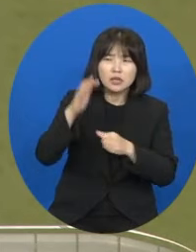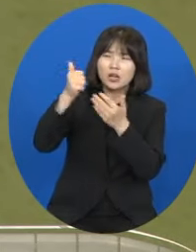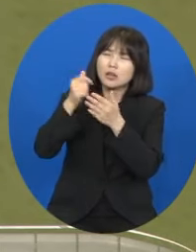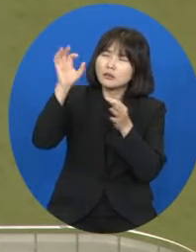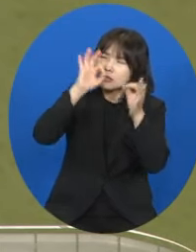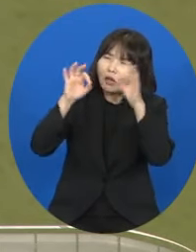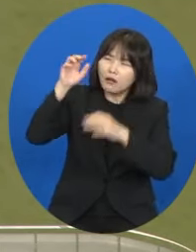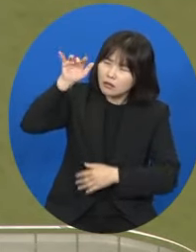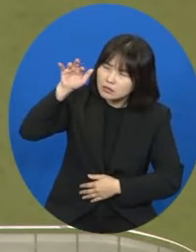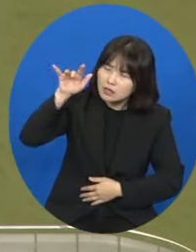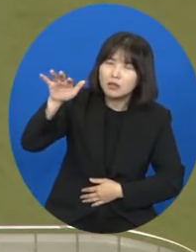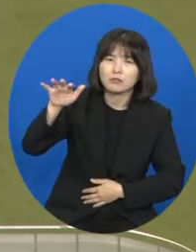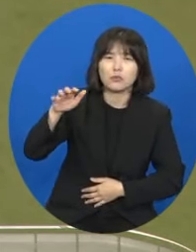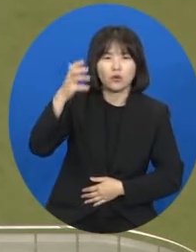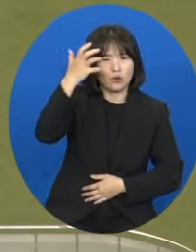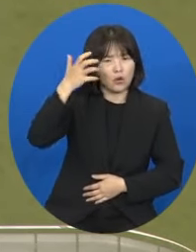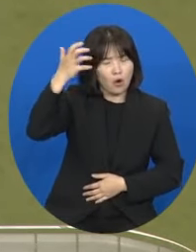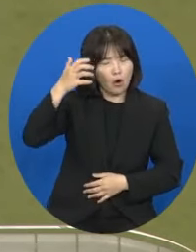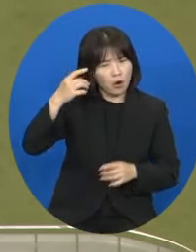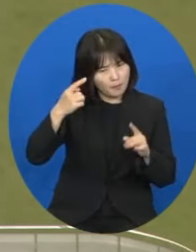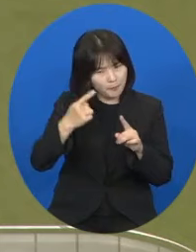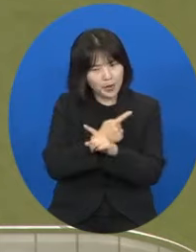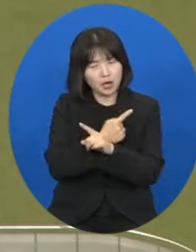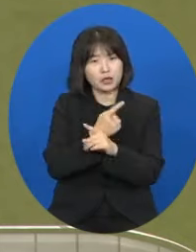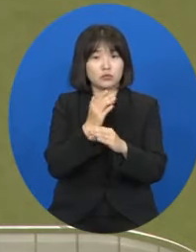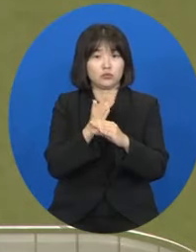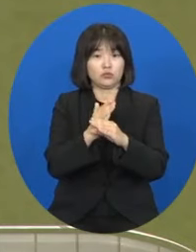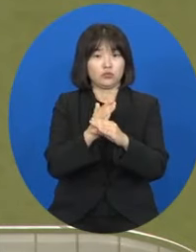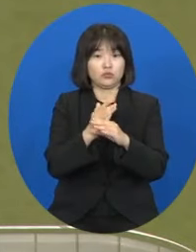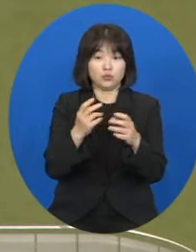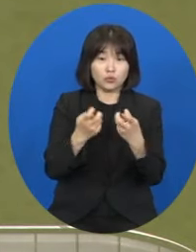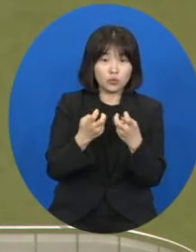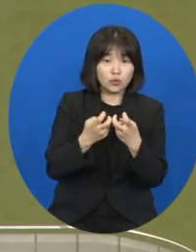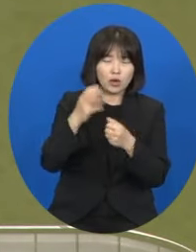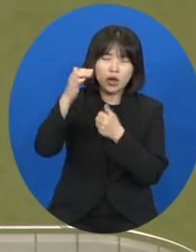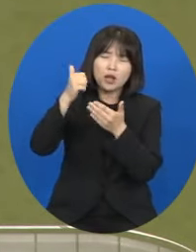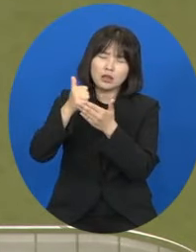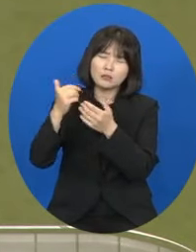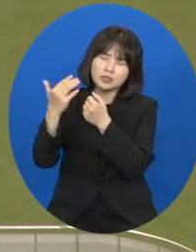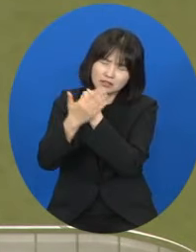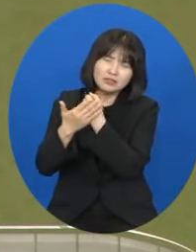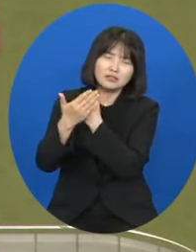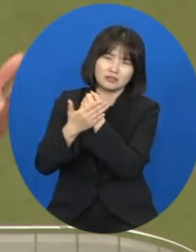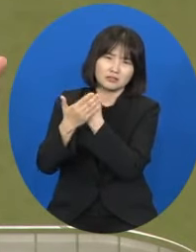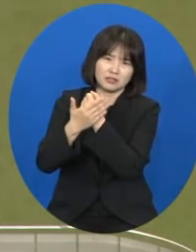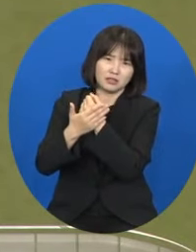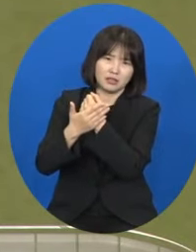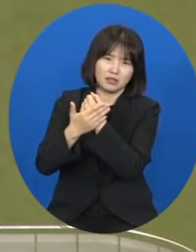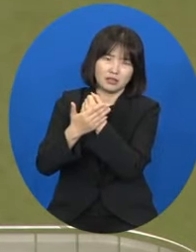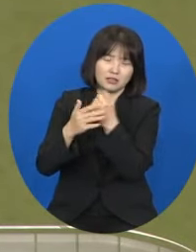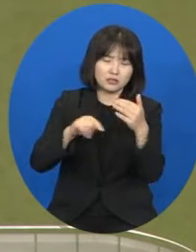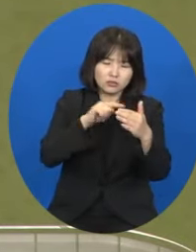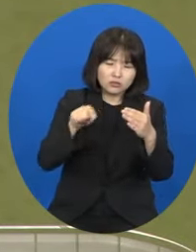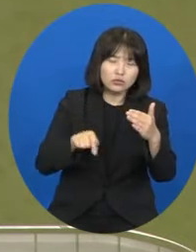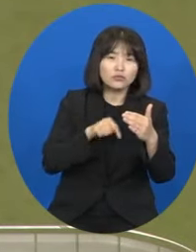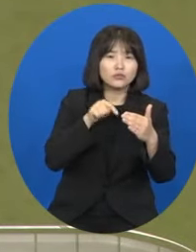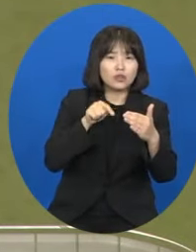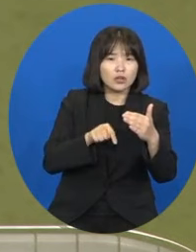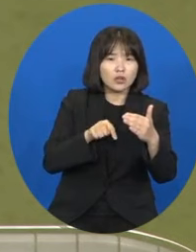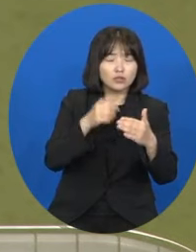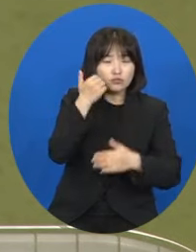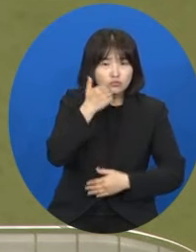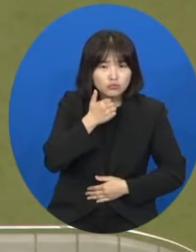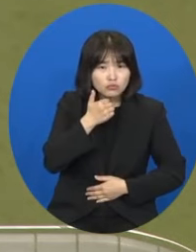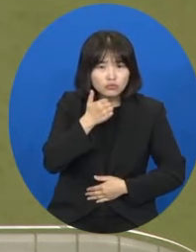바뀌고 있어요. 어떻게 이런 일이 벌어졌을까요? 하나님의 전적인 은혜이죠. 그러나 그 중심에 누가 있었냐면 바로